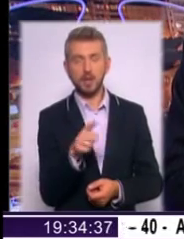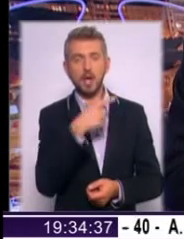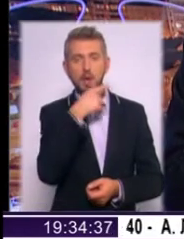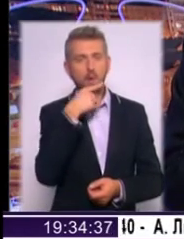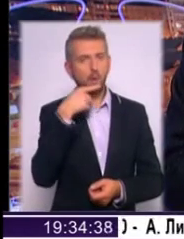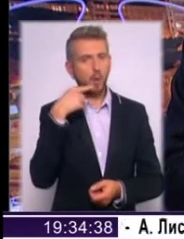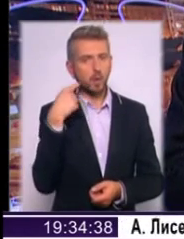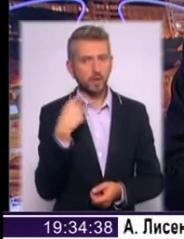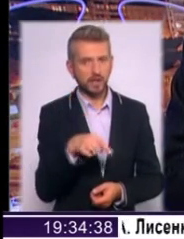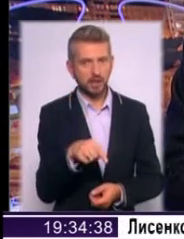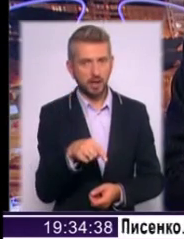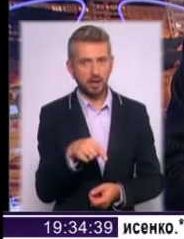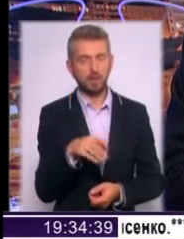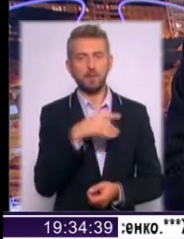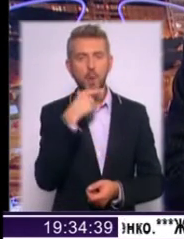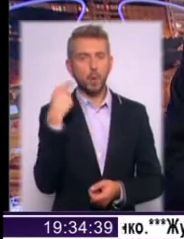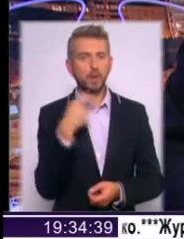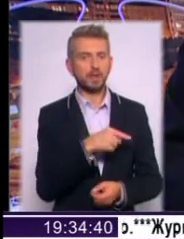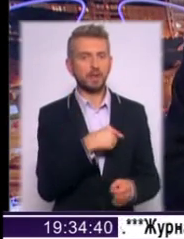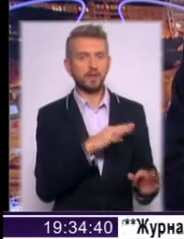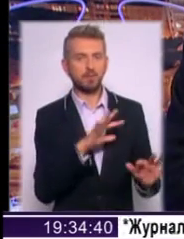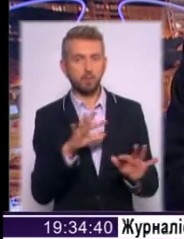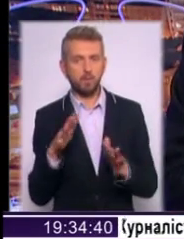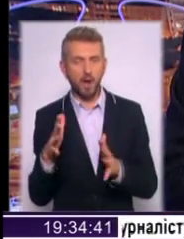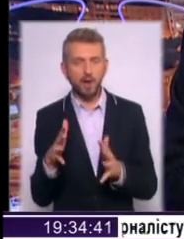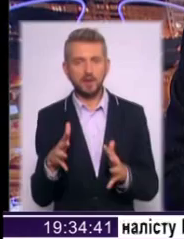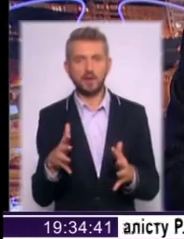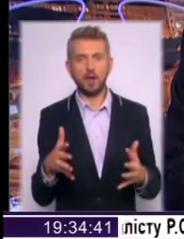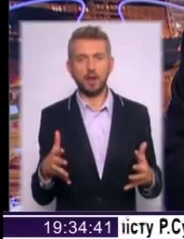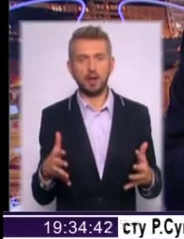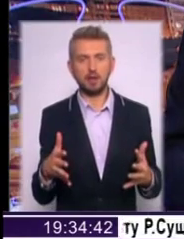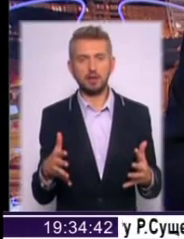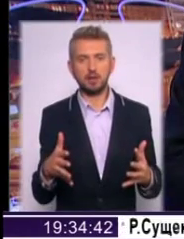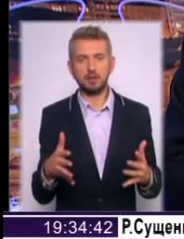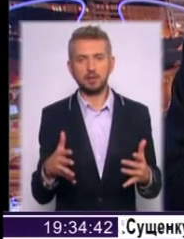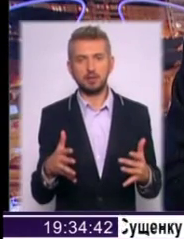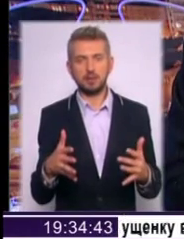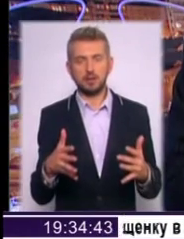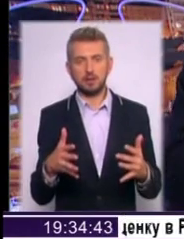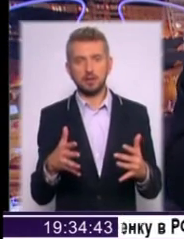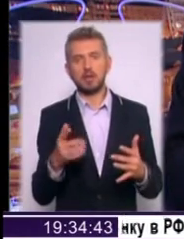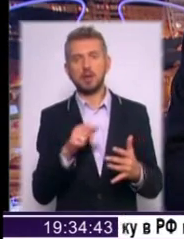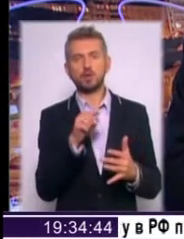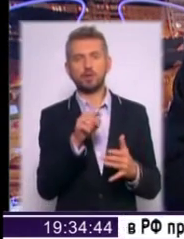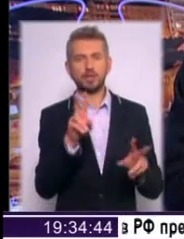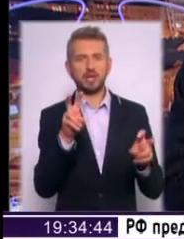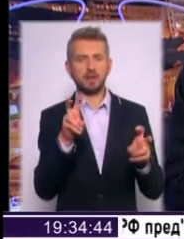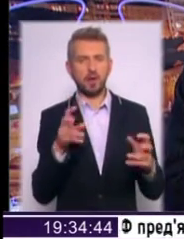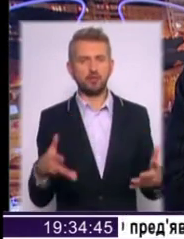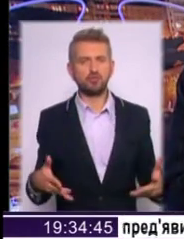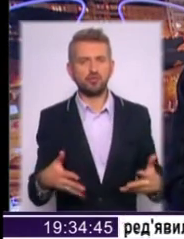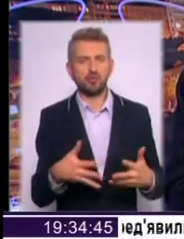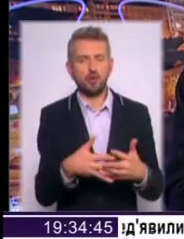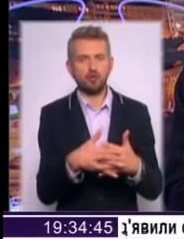Росія, в Росії відбувається зрощення і те, що вони називають там симфонією,